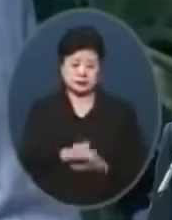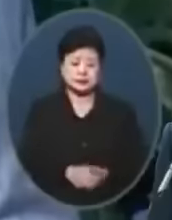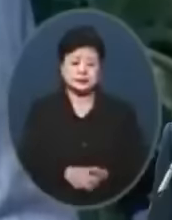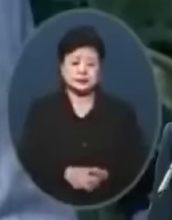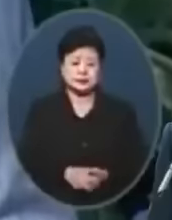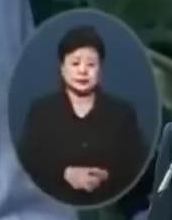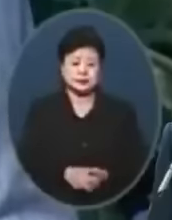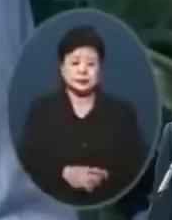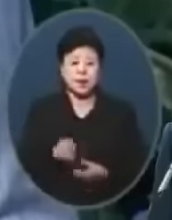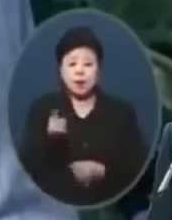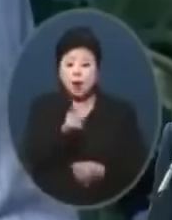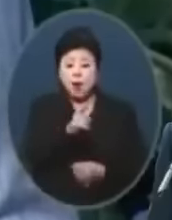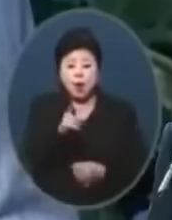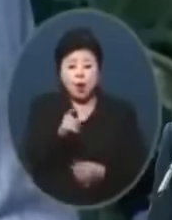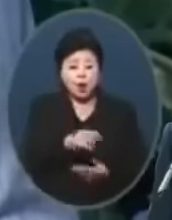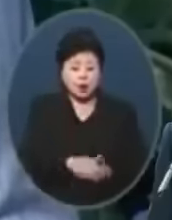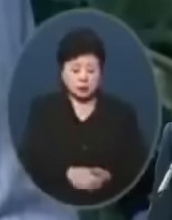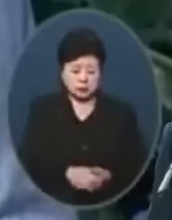뭘